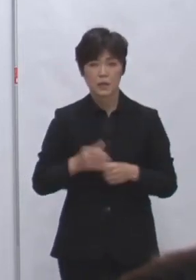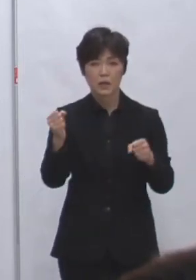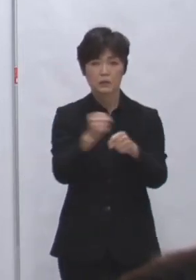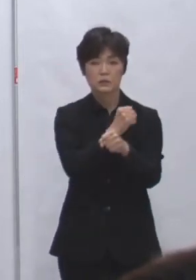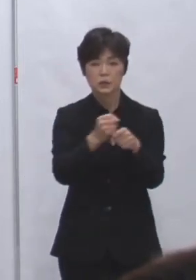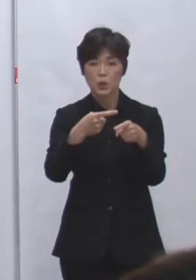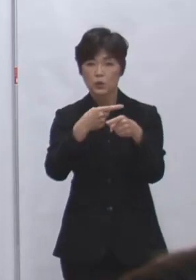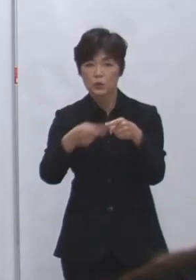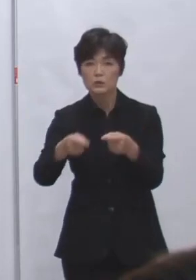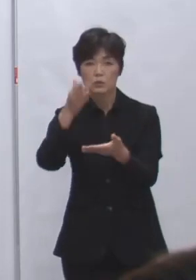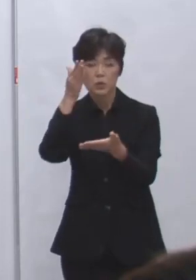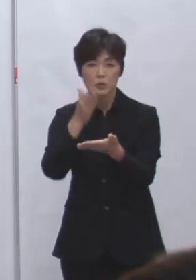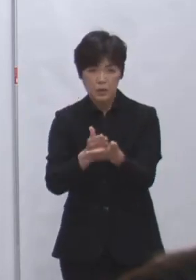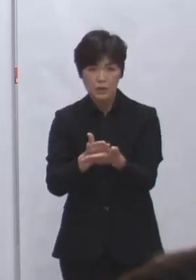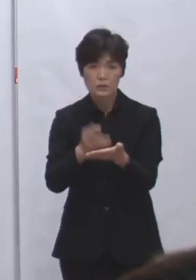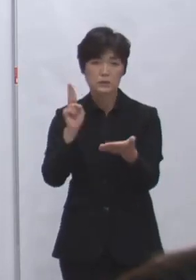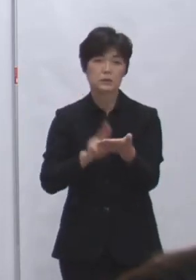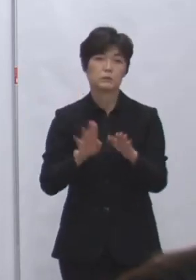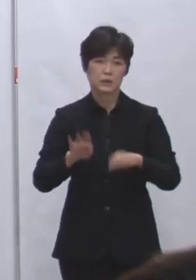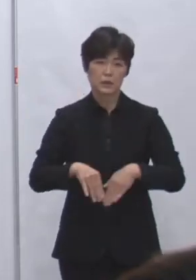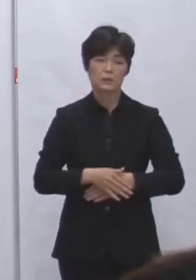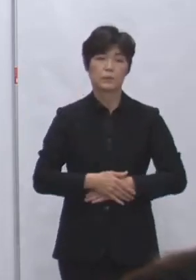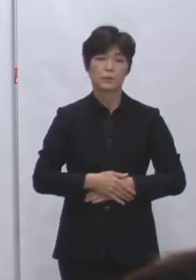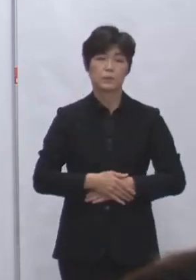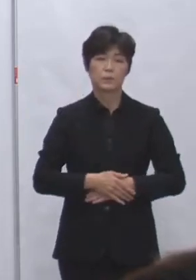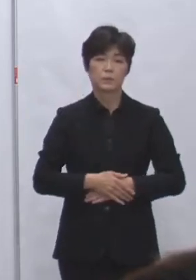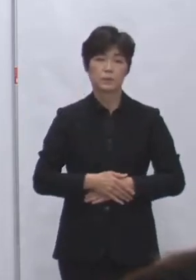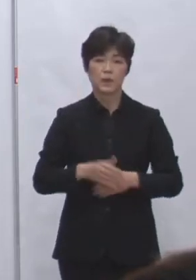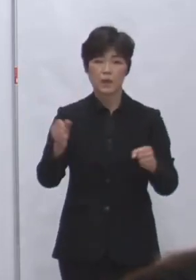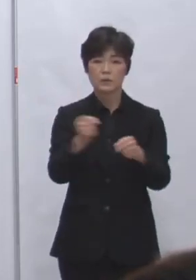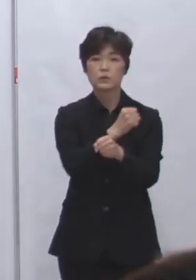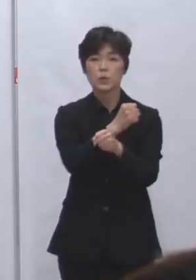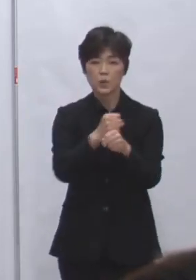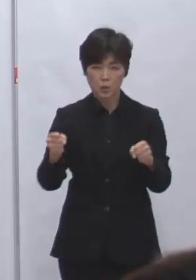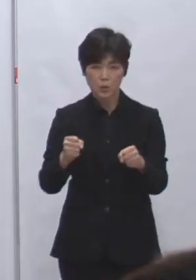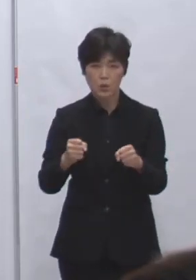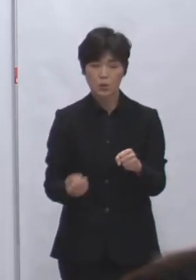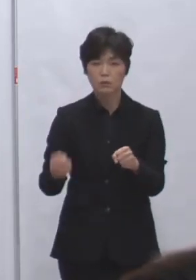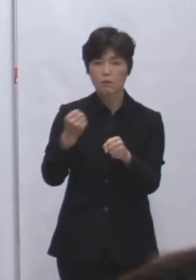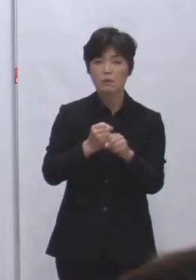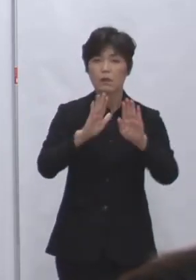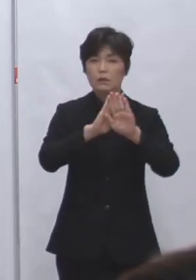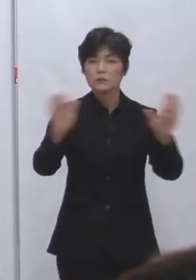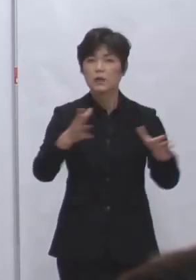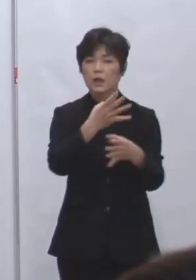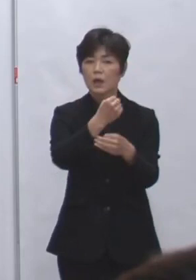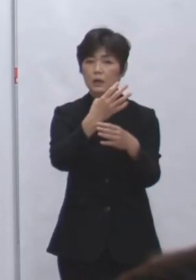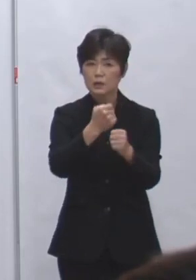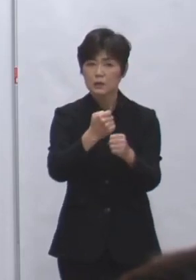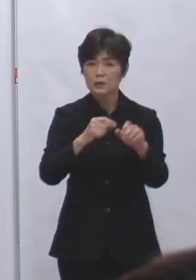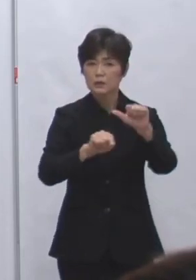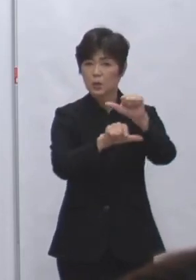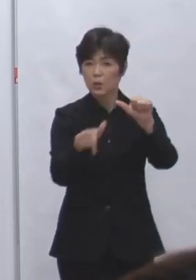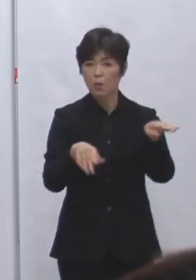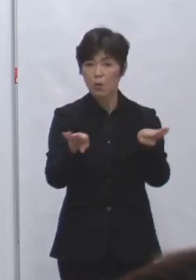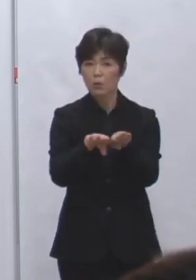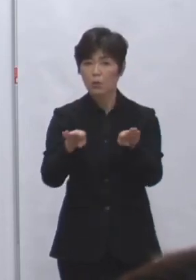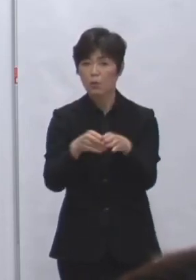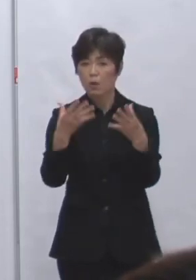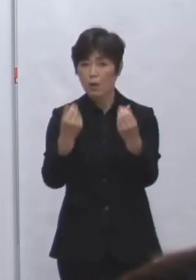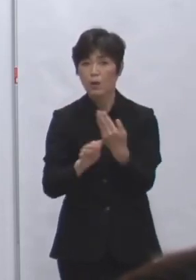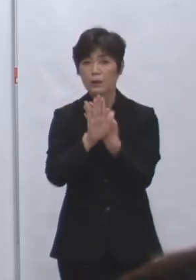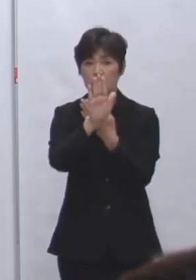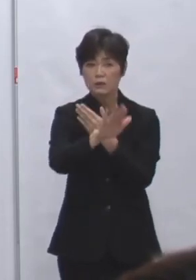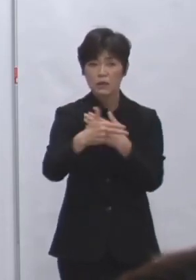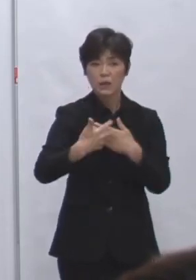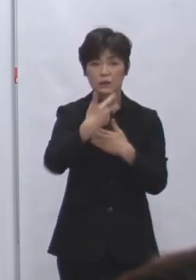の一部を停止することといたしました。事業の再開時期につきましては、ゴールデンウィーク明け1週間